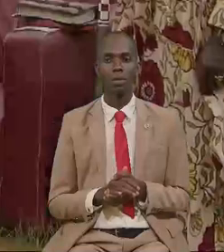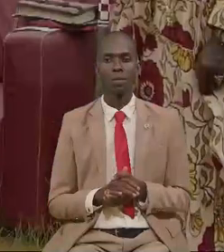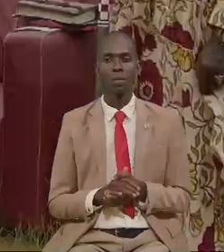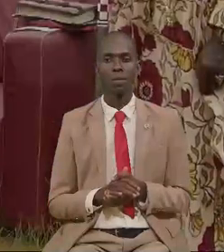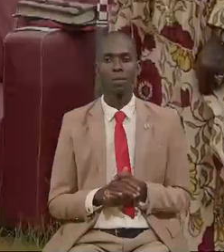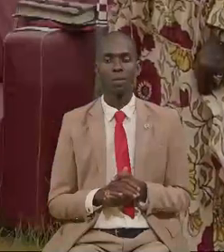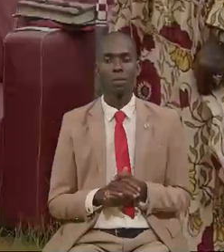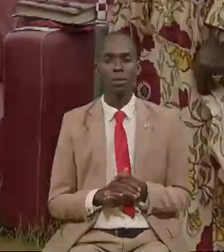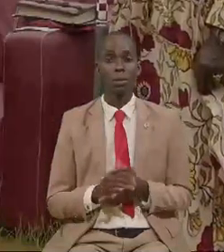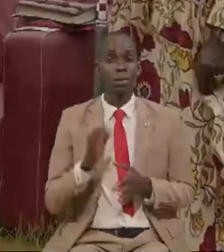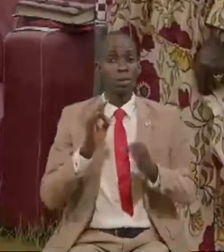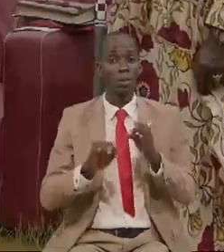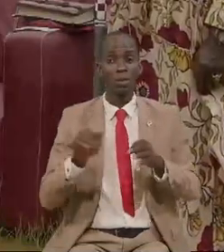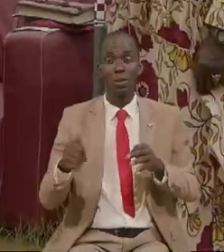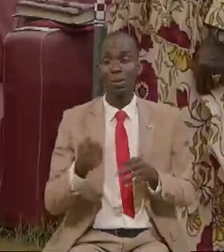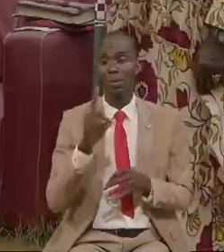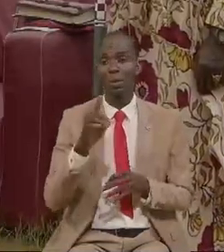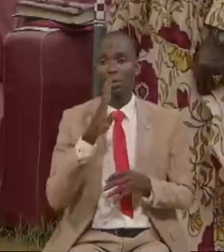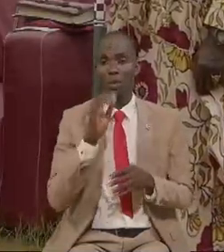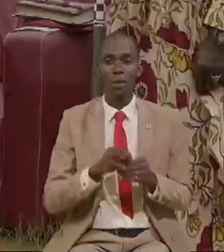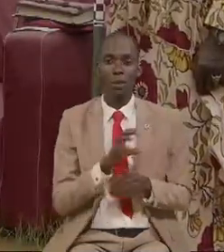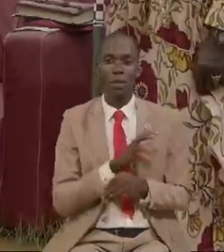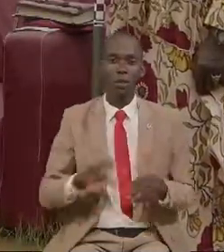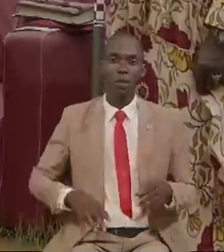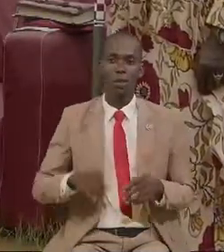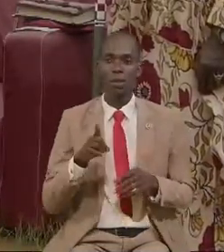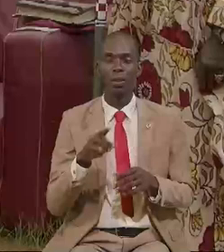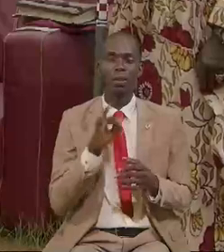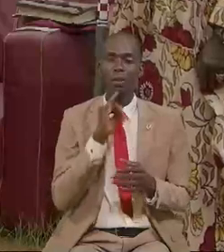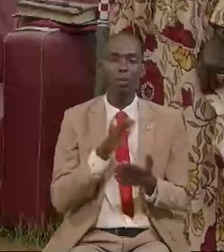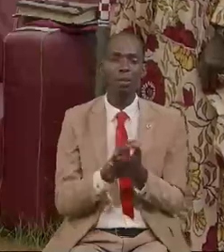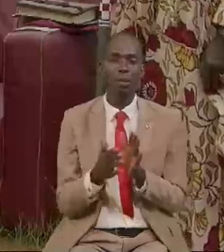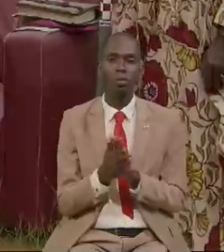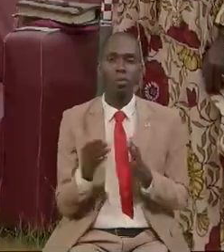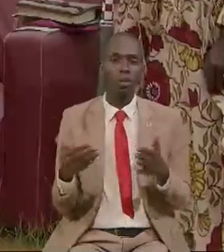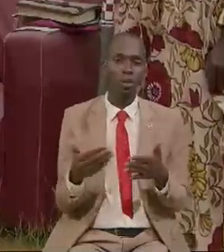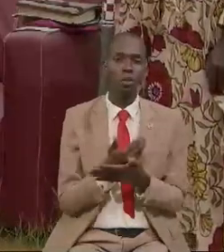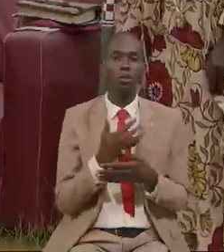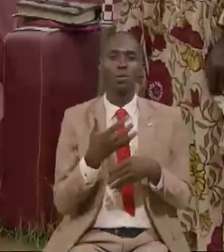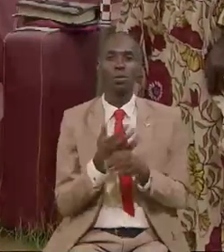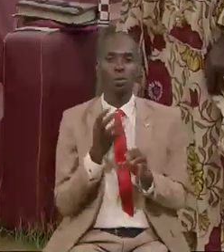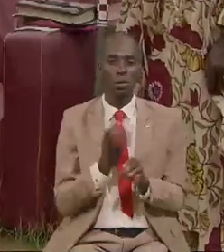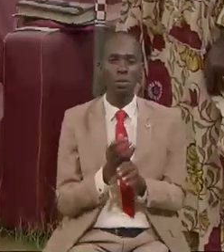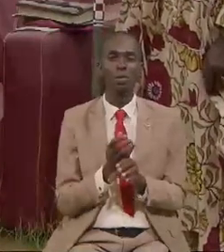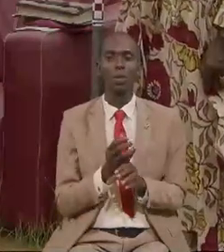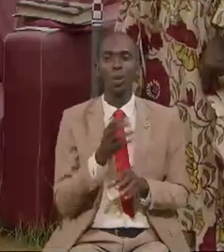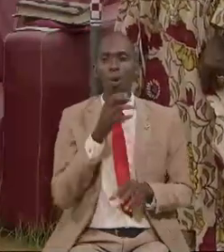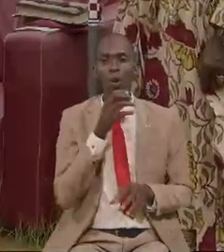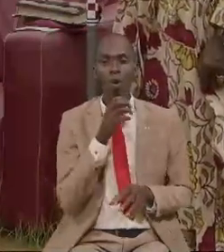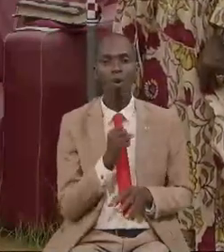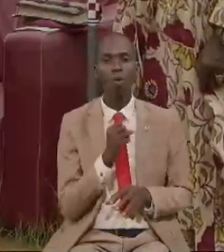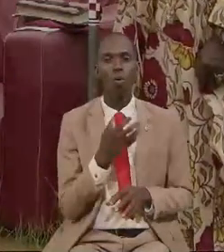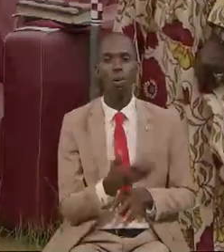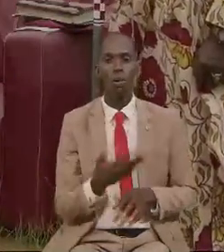Si quelqu'un est en Christ, il est une nouvelle créature, il est une nouvelle création. Les choses anciennes